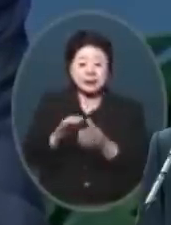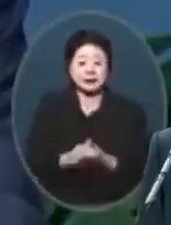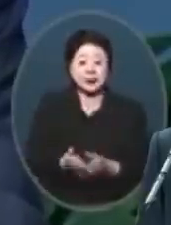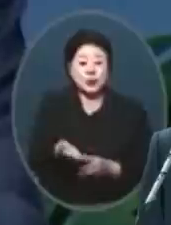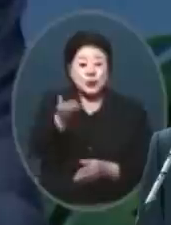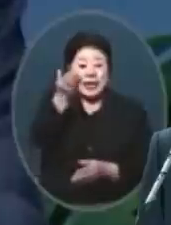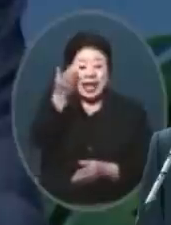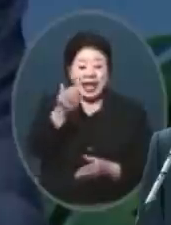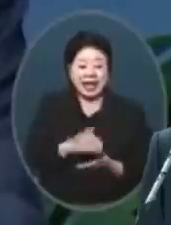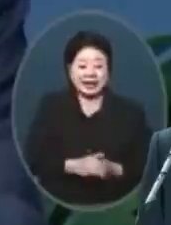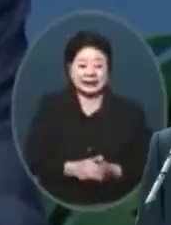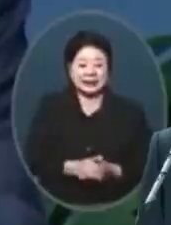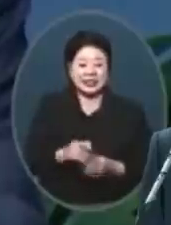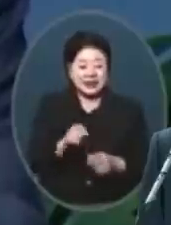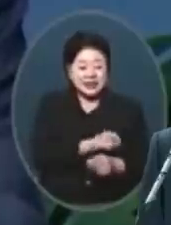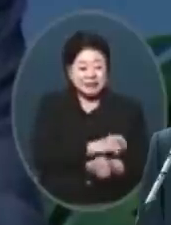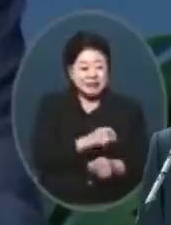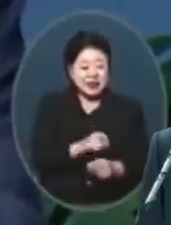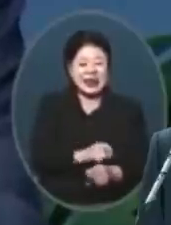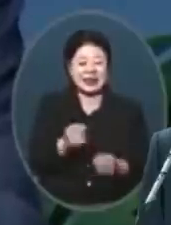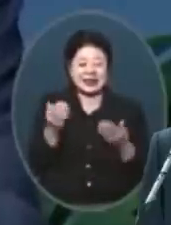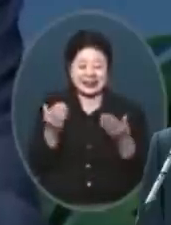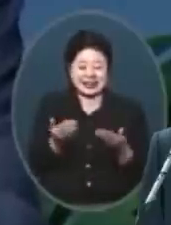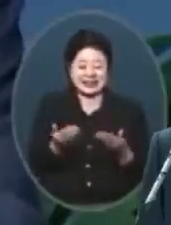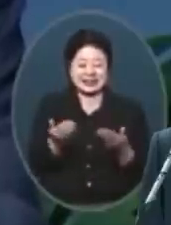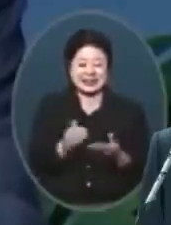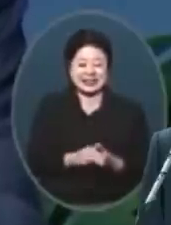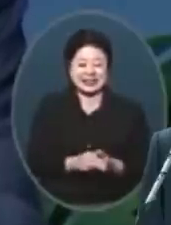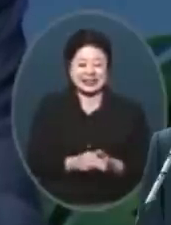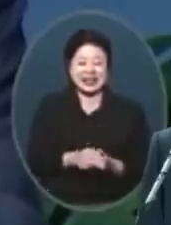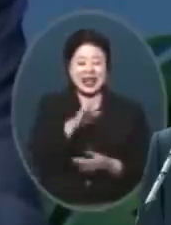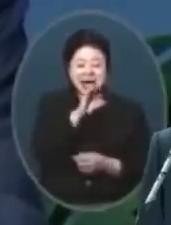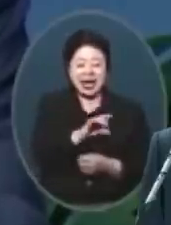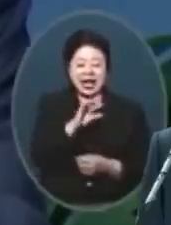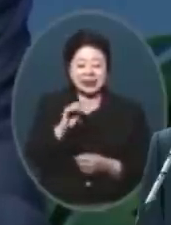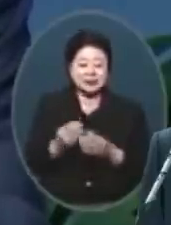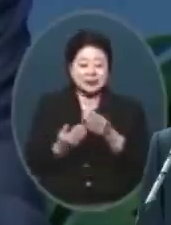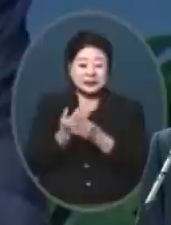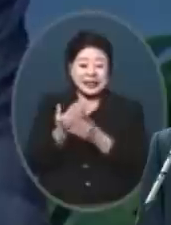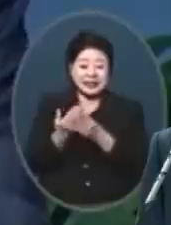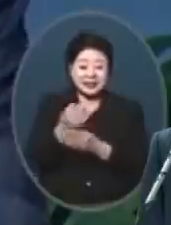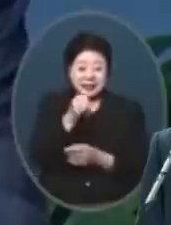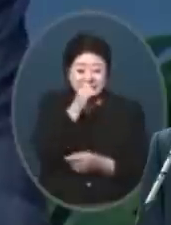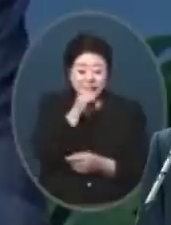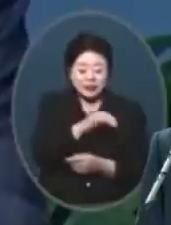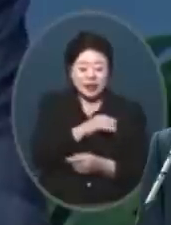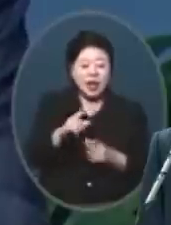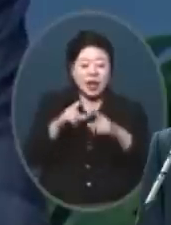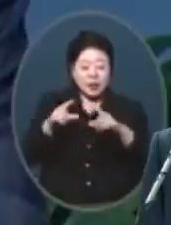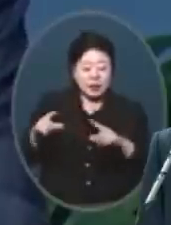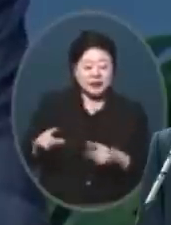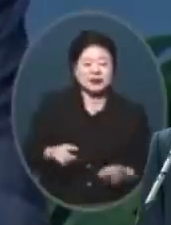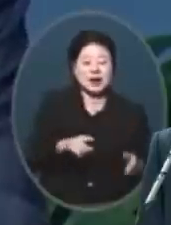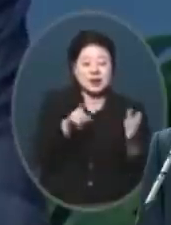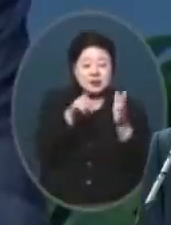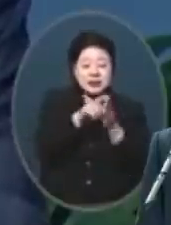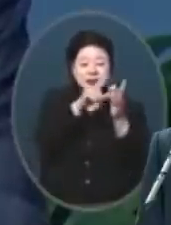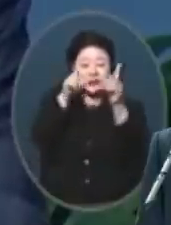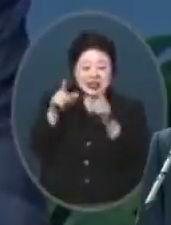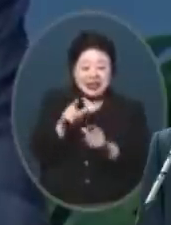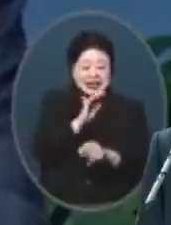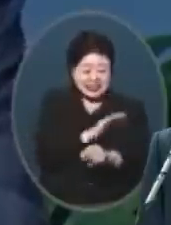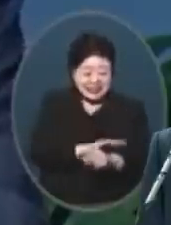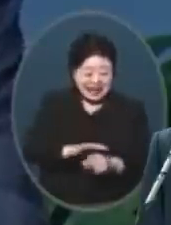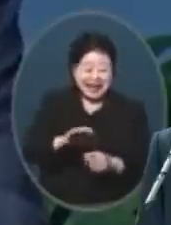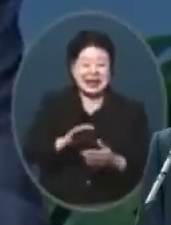위에 특별한 일들이 가끔 일어나지만은 우리가 평범한 신앙생활을